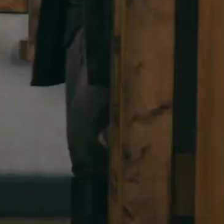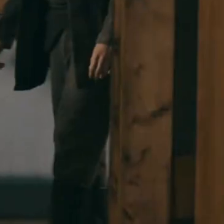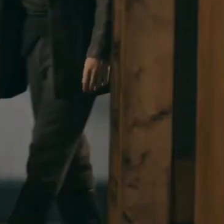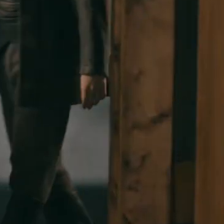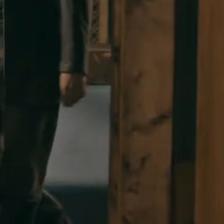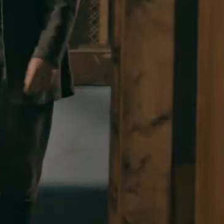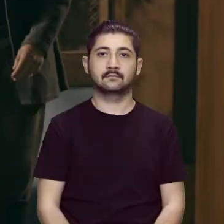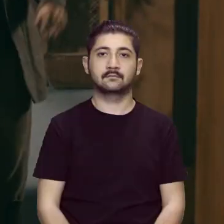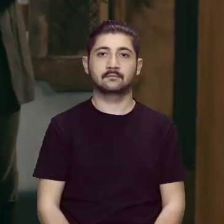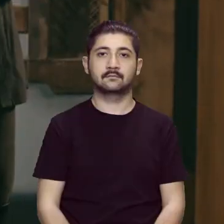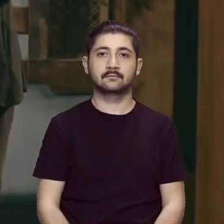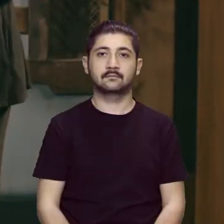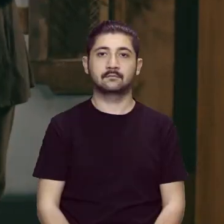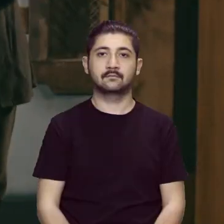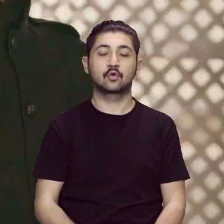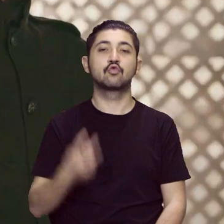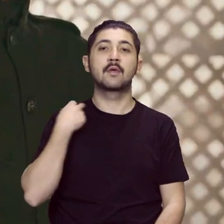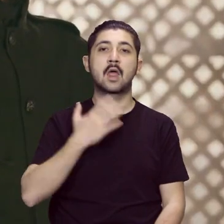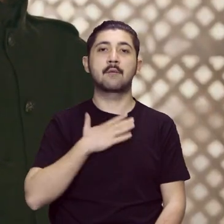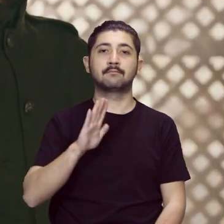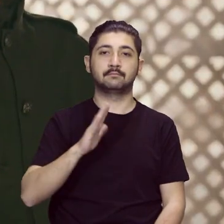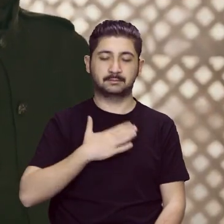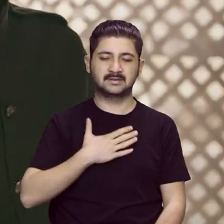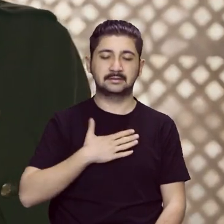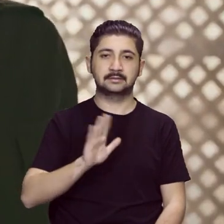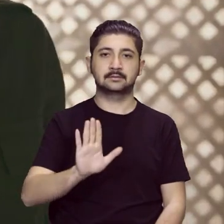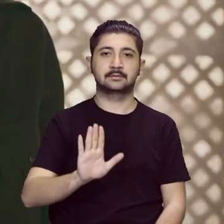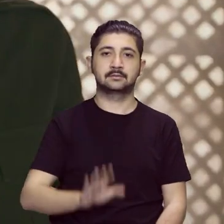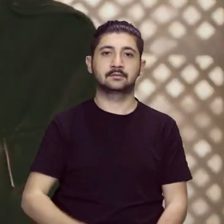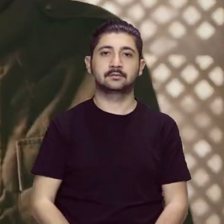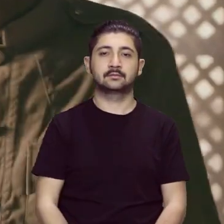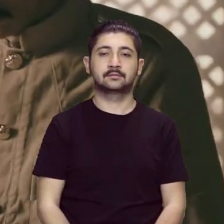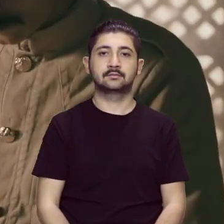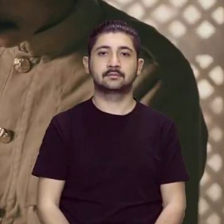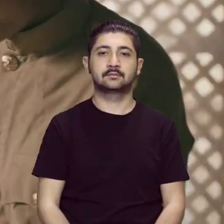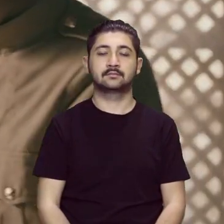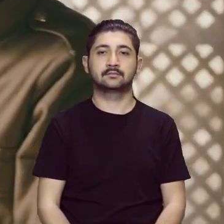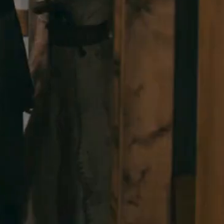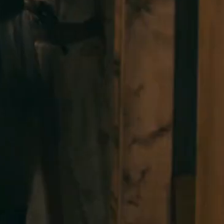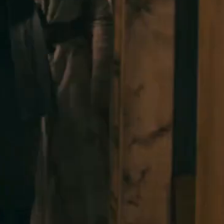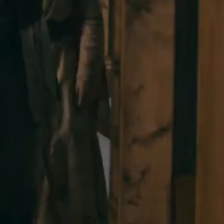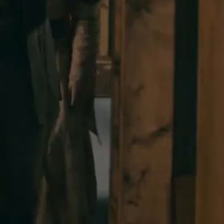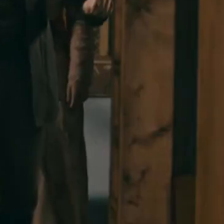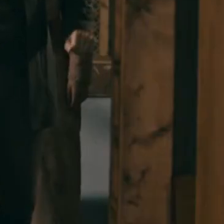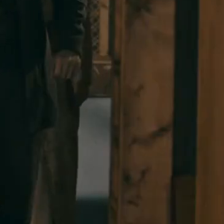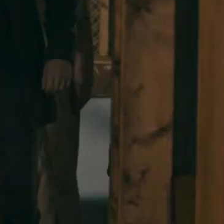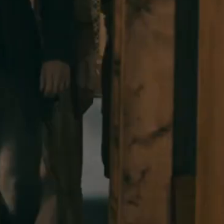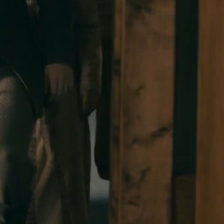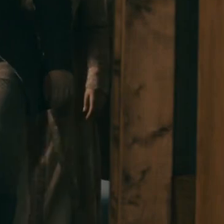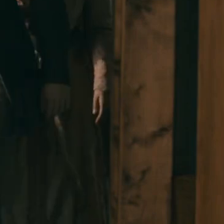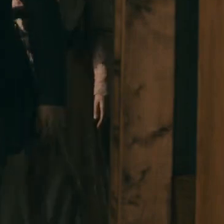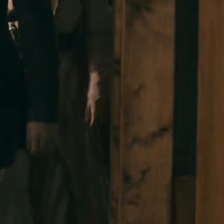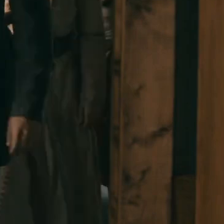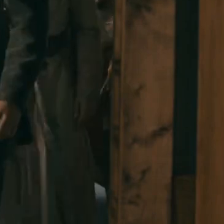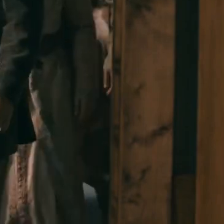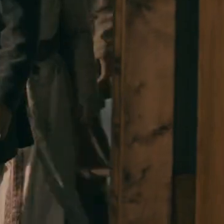doğrulttu. Kumandanım, biziz. Ali tabancasını indirdi. Kapı ağzında duran Mehmet ardından